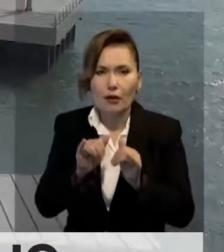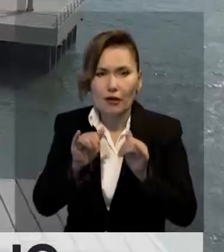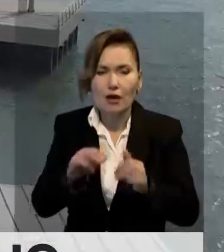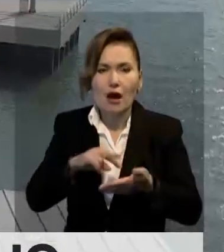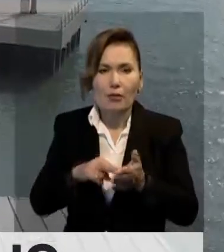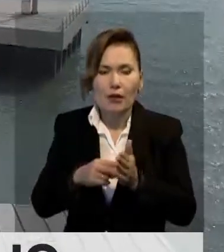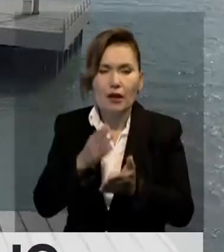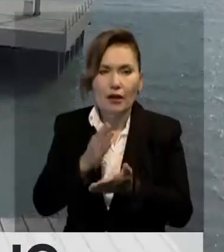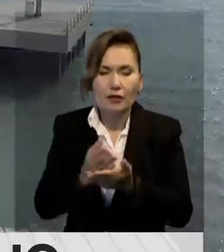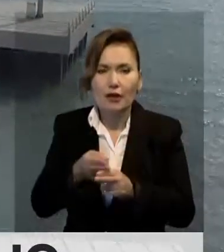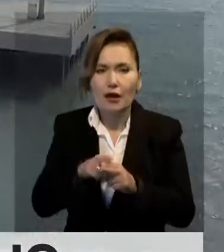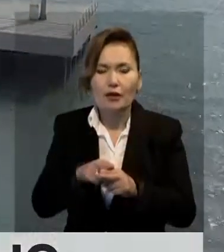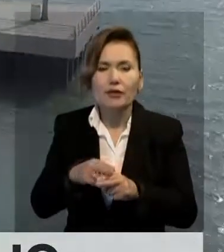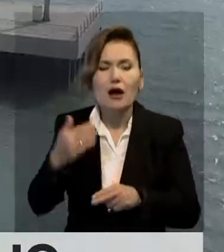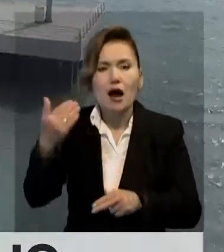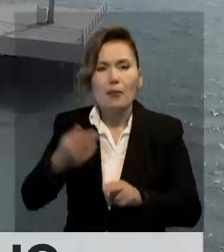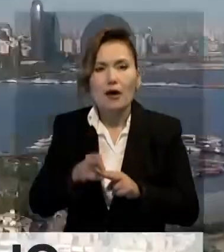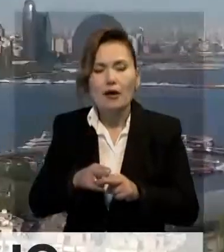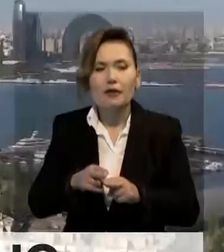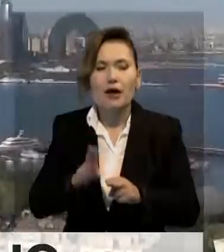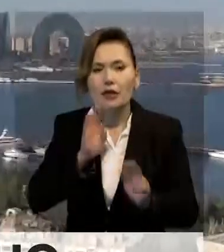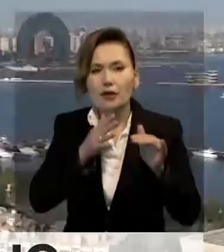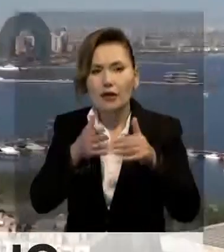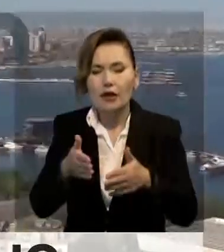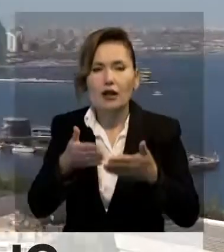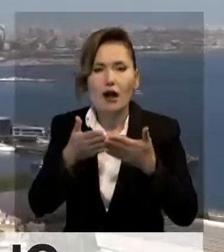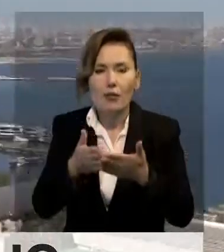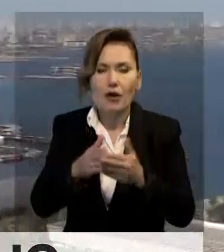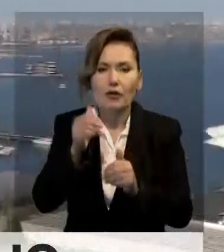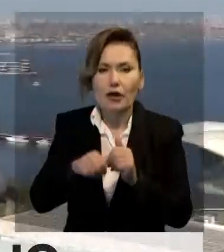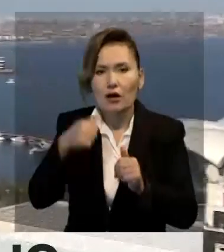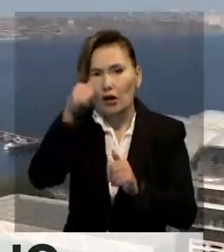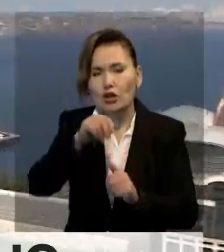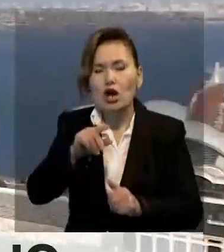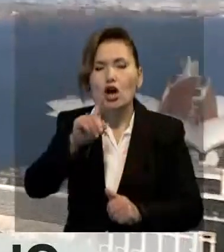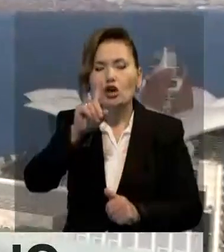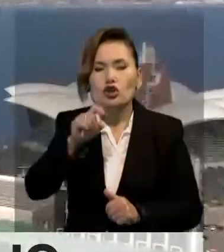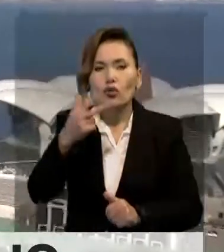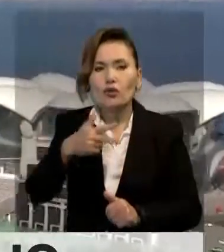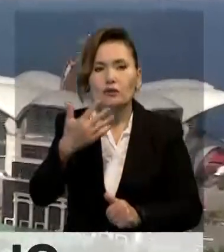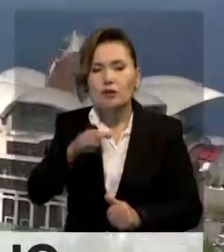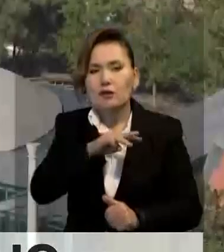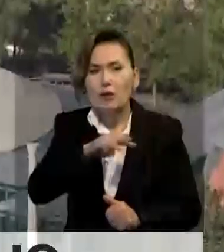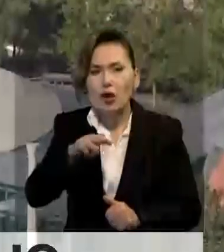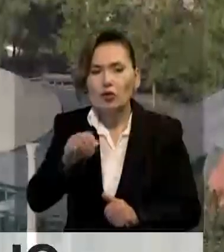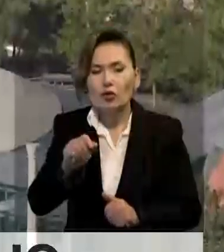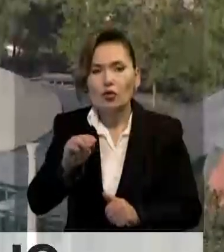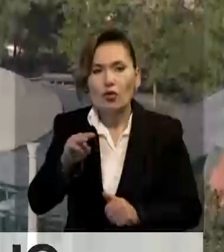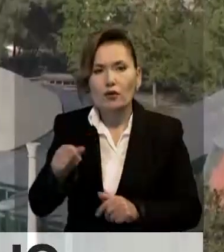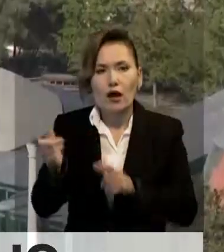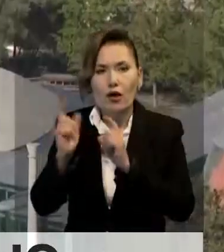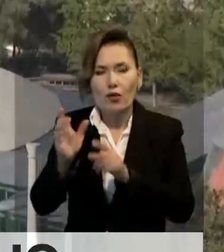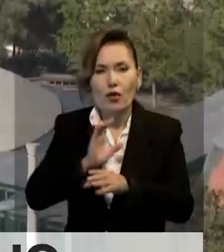жүр. Жергілікті халық Хазар деп атайтын теңіздің тасымалдау қуатын жылына 135 миллион тонна деп бағалайды сарапшылар.